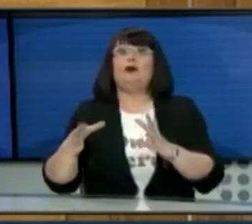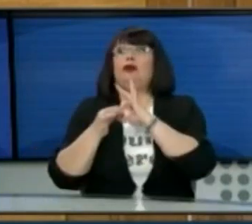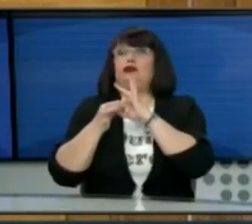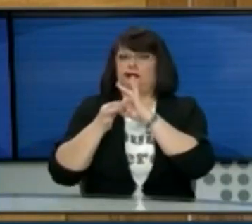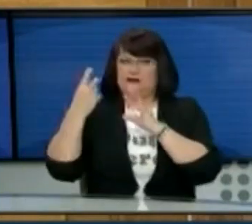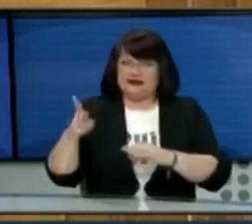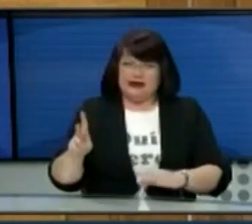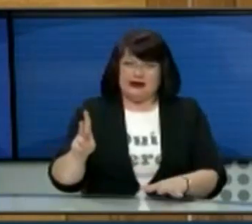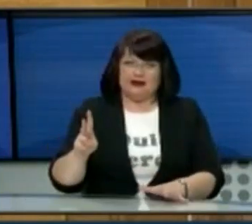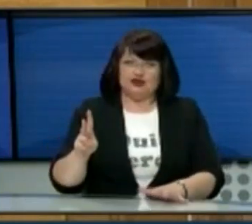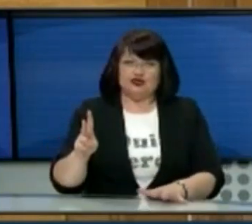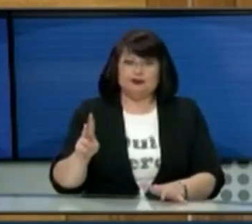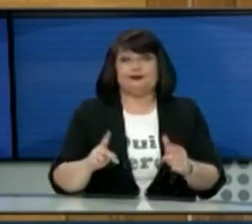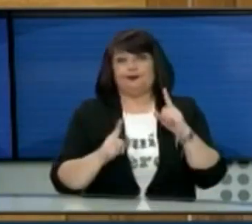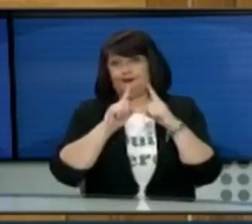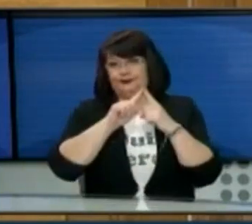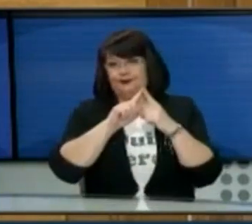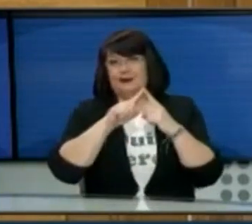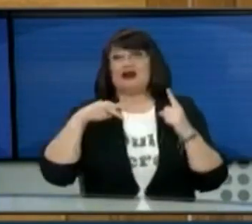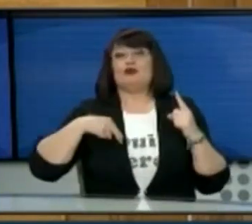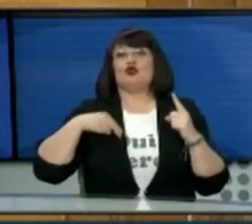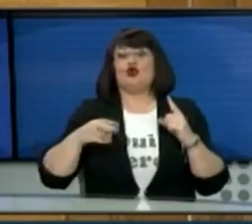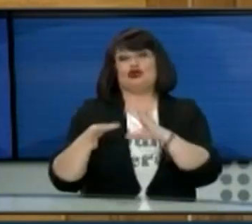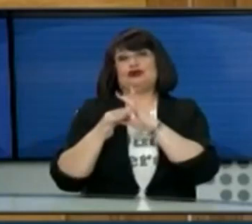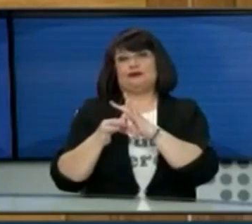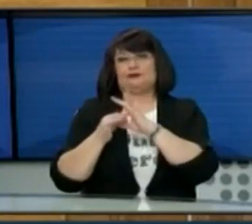στενοί συνεργάτες σας. Ο ένας,